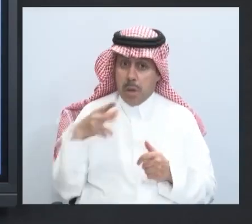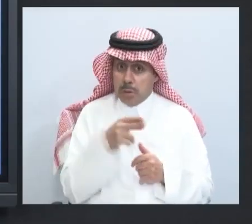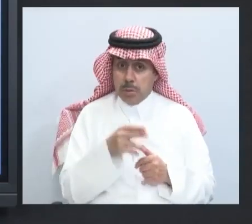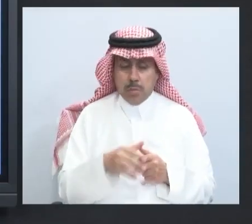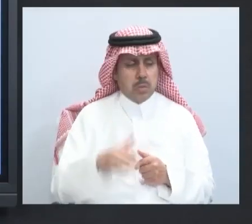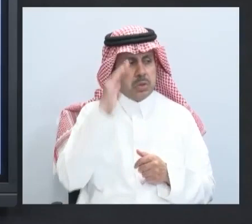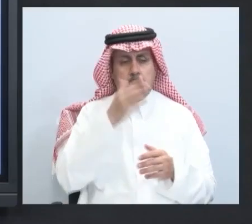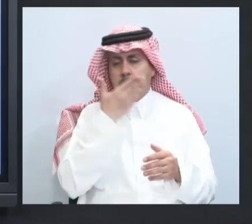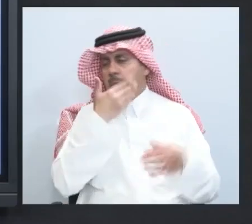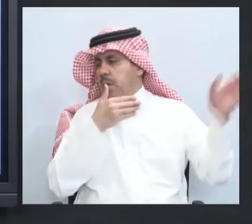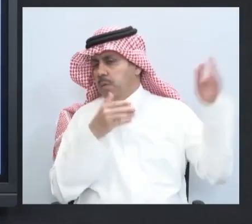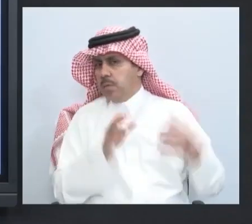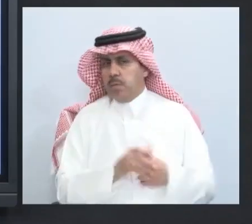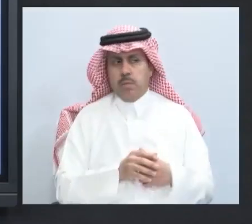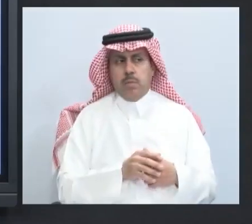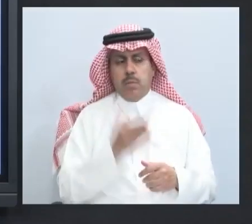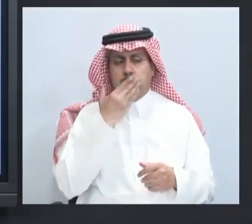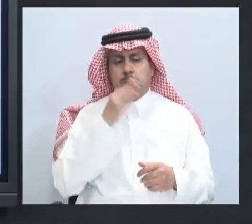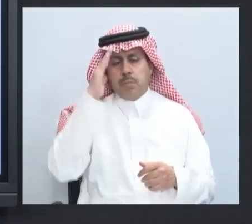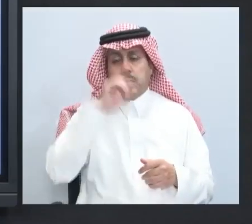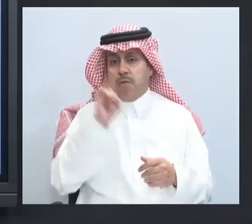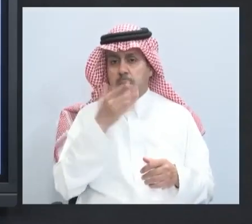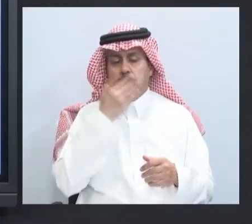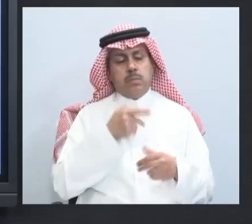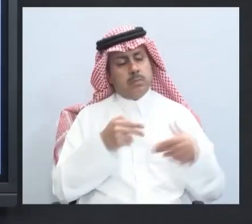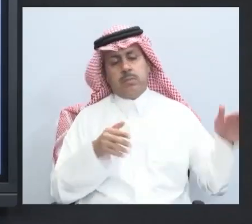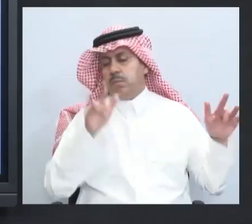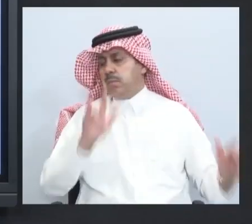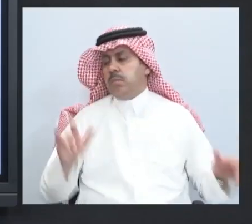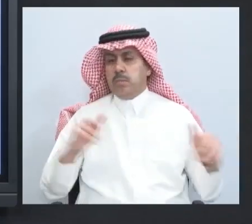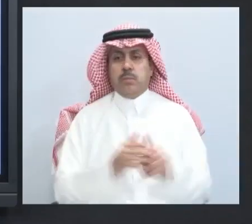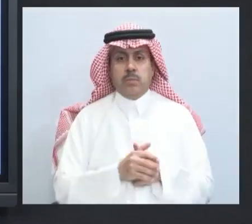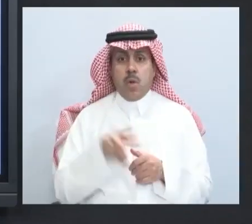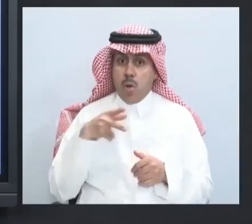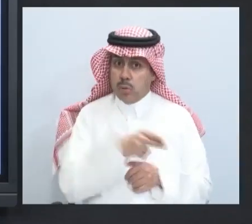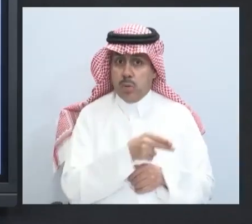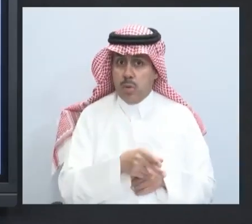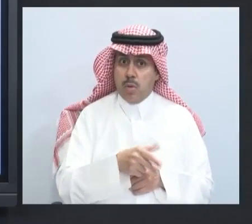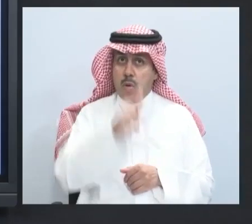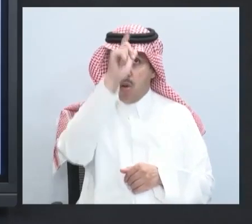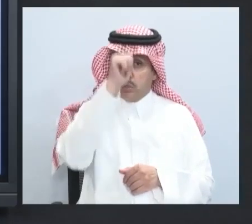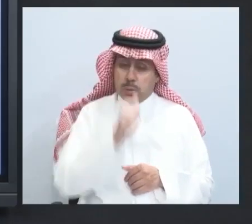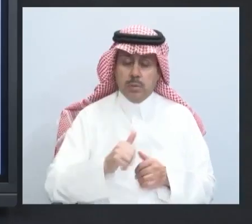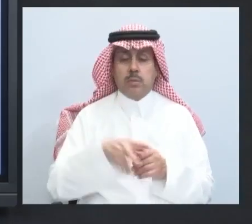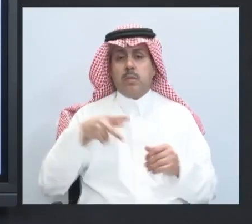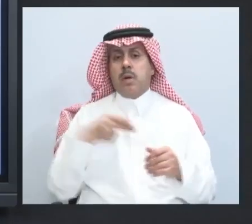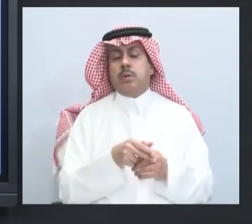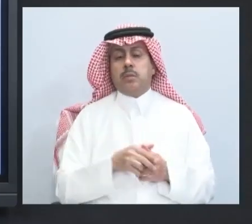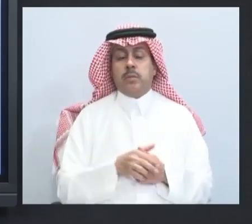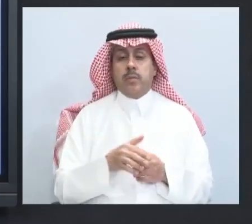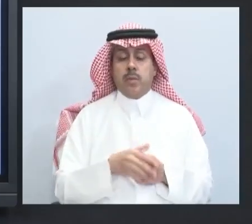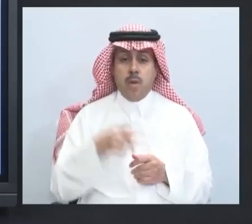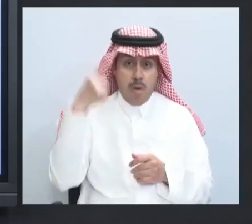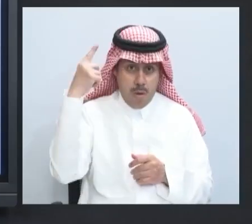بل اذا دخل الى الفصل وراى زميله امامه ولوحده لا يسلم كانه لم يرى احدا هل يجوز